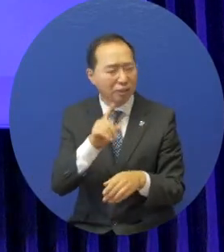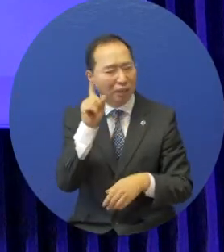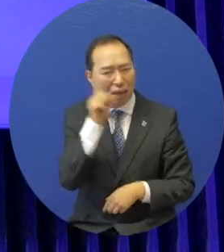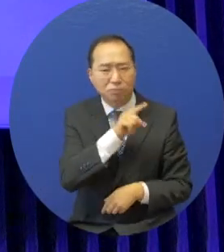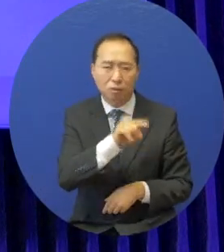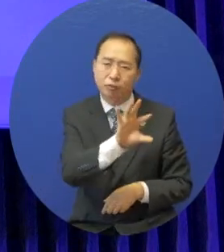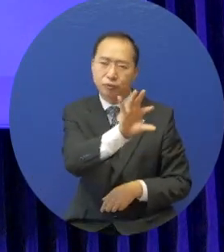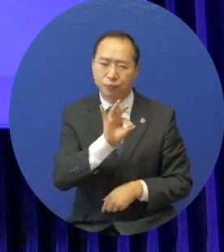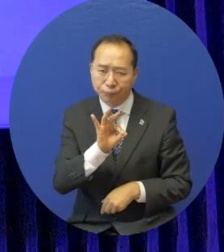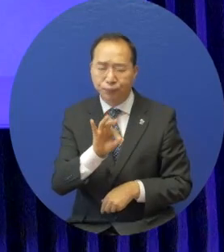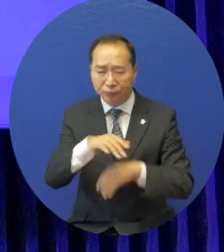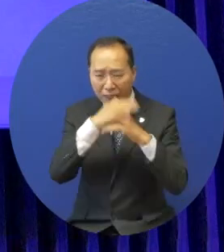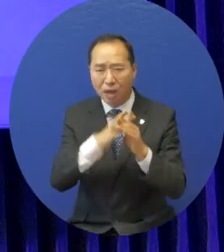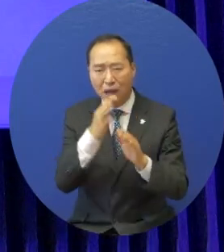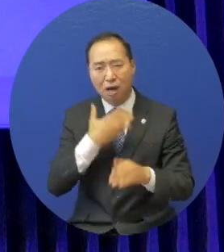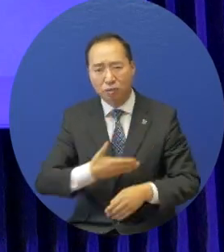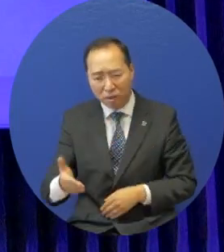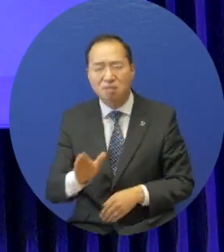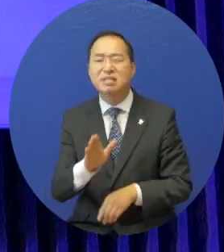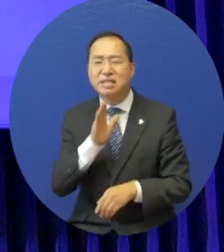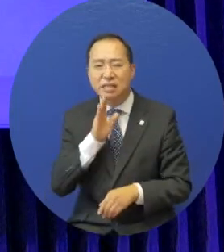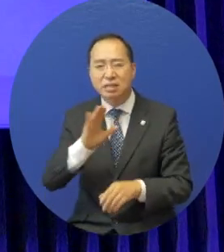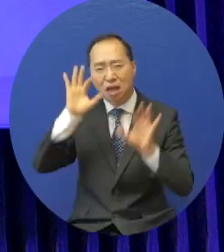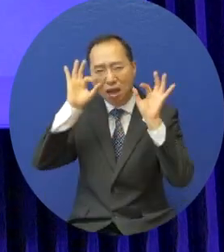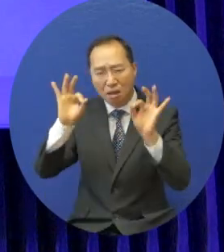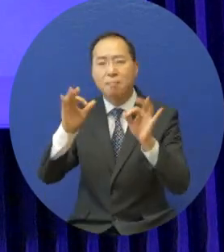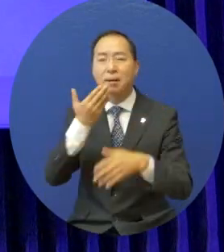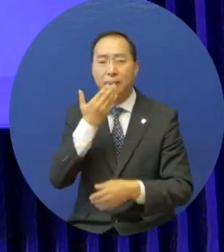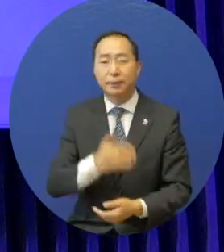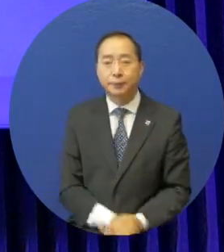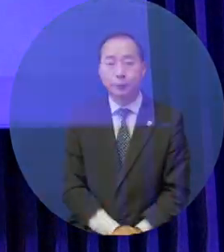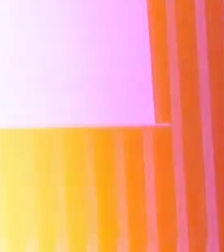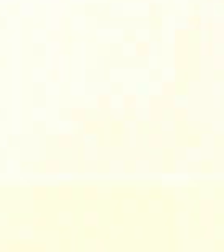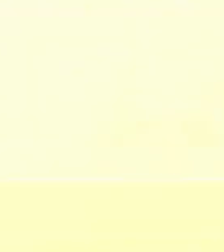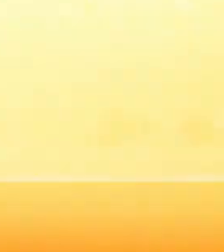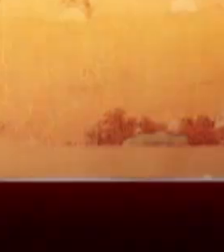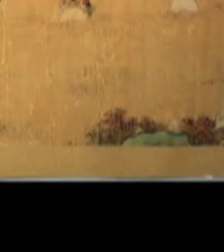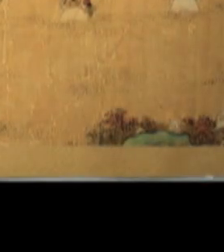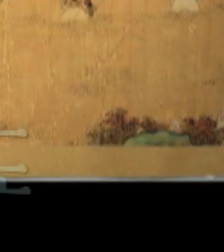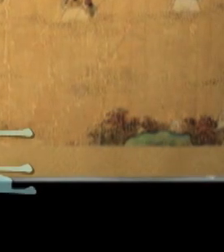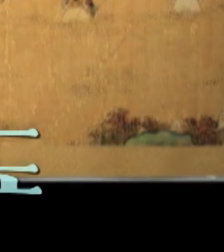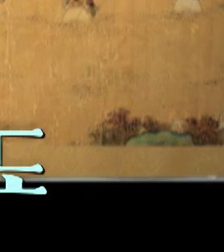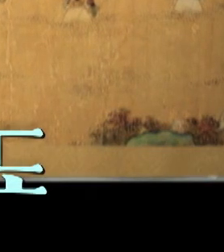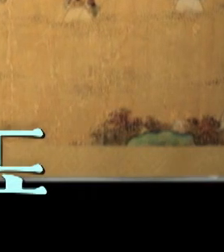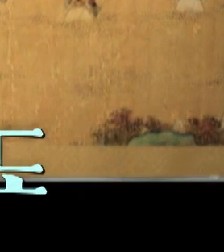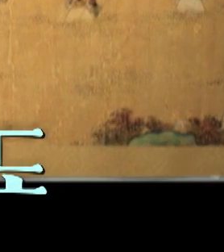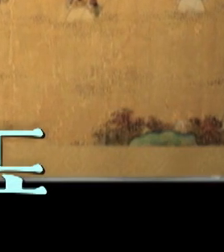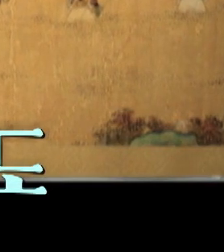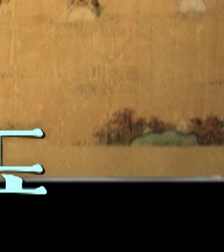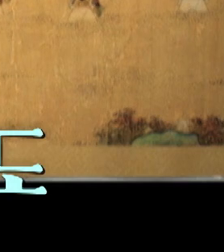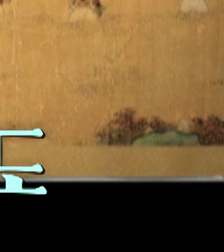아닐까라고 하는 이유 때문에 불법과 합법 사이를 여러분에게 좀 제시를 했던 겁니다.